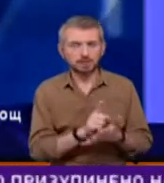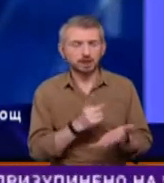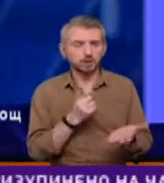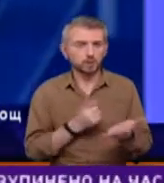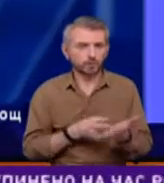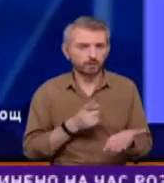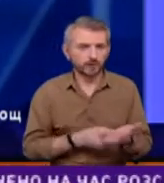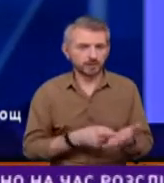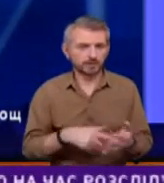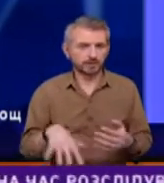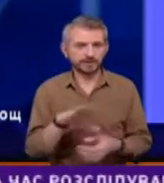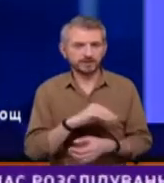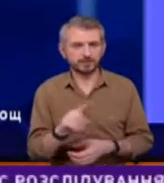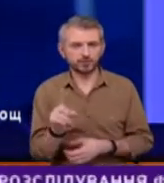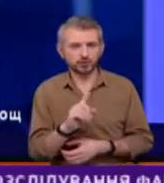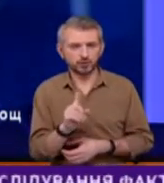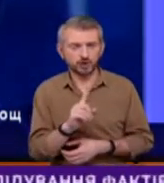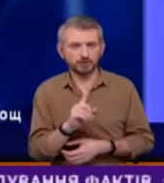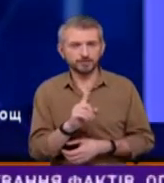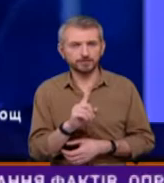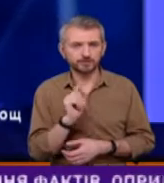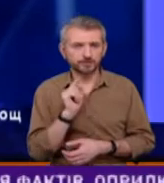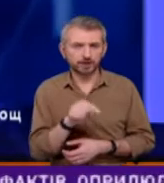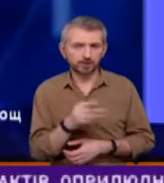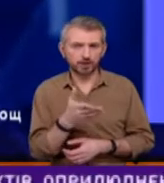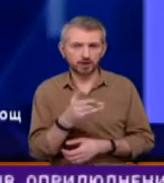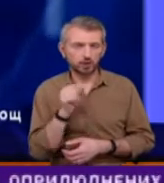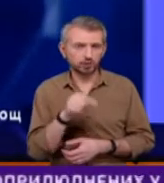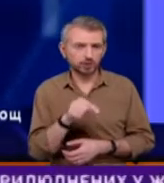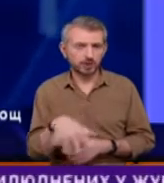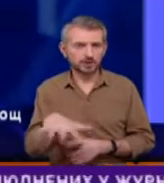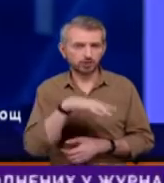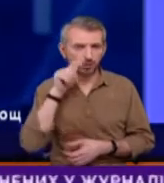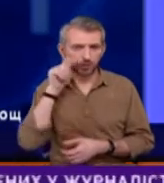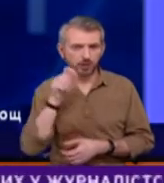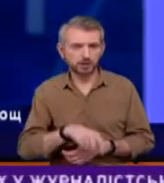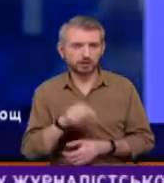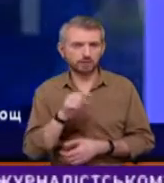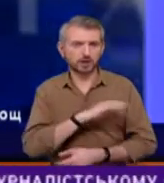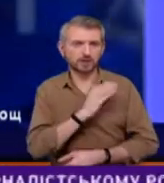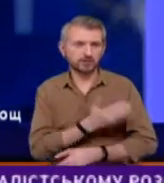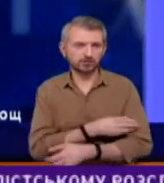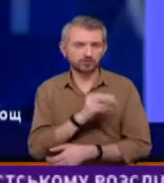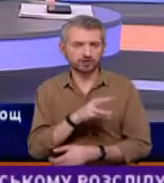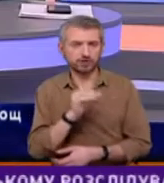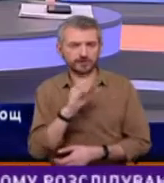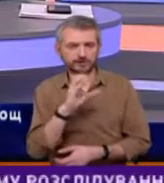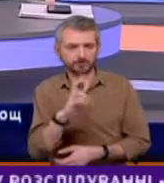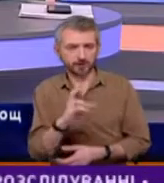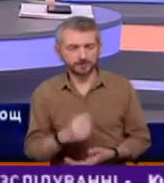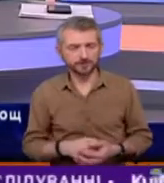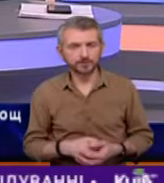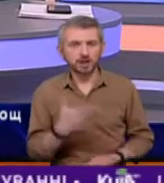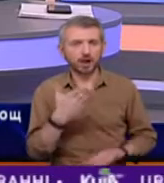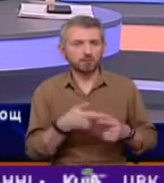довести всім, що... Вона, ну, принаймні, тут, на території України, вона сильніша за ФСБ. Якби